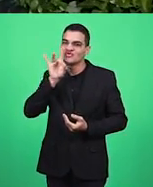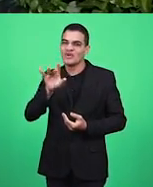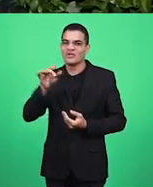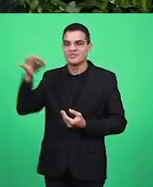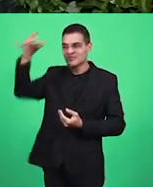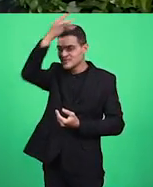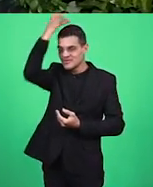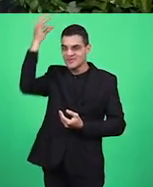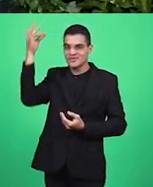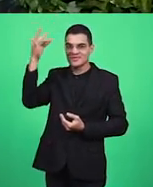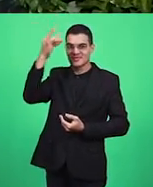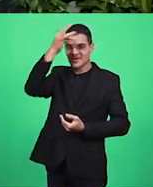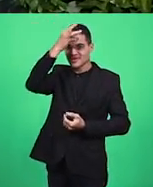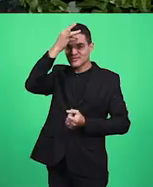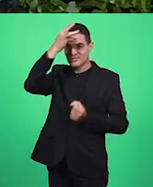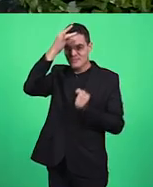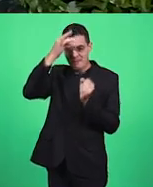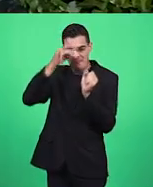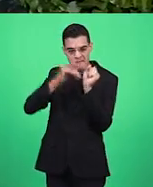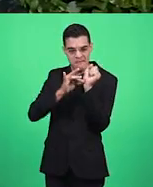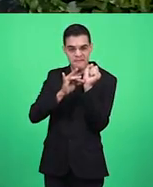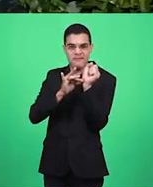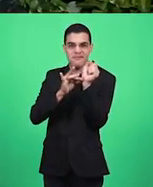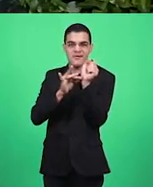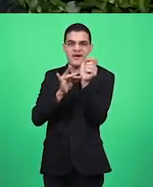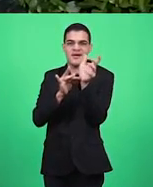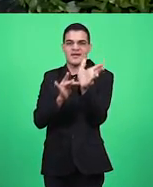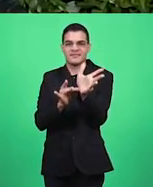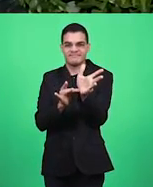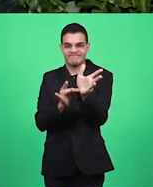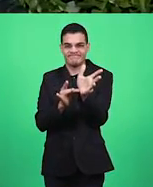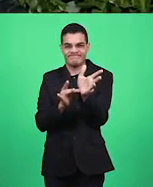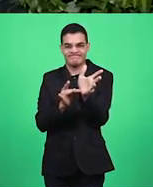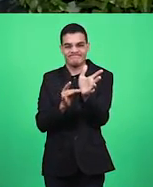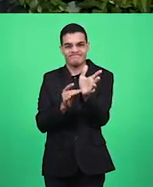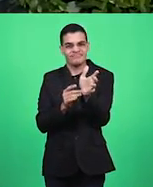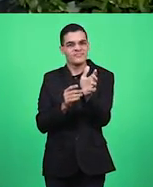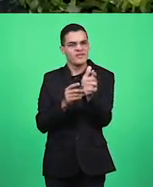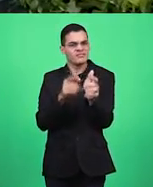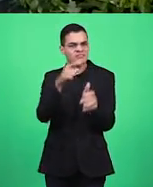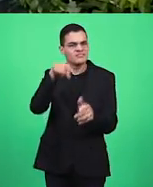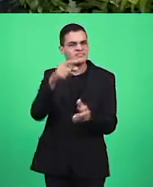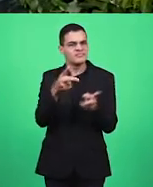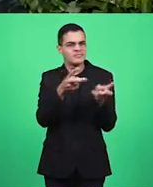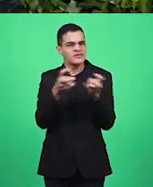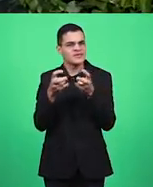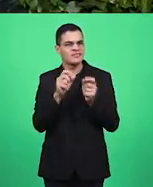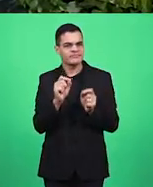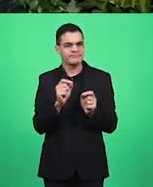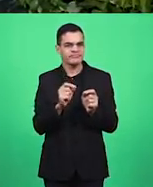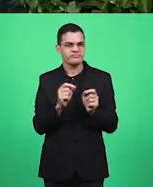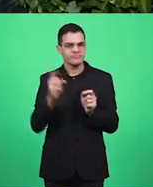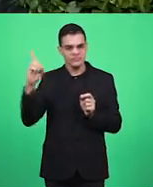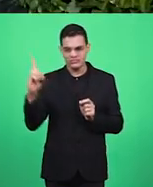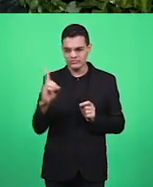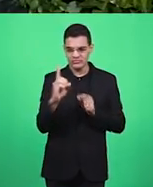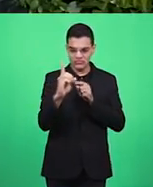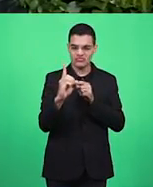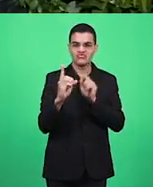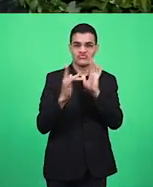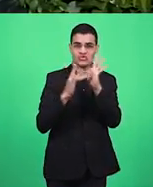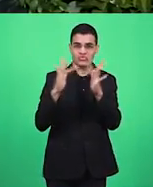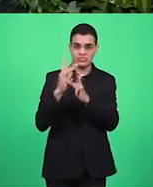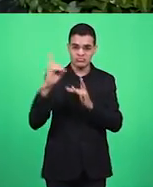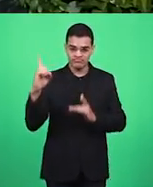Дух Святой. И посмотрите, возлюбленные, Господь Иисус был рядом с Ним, с ними,